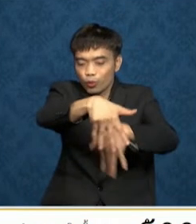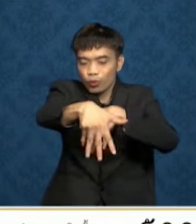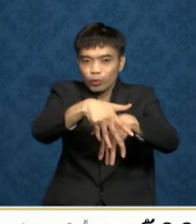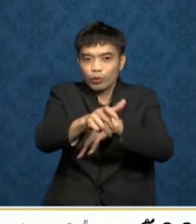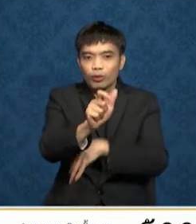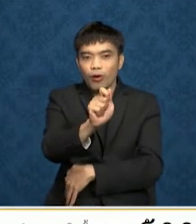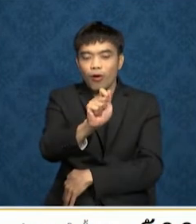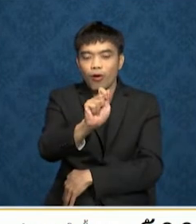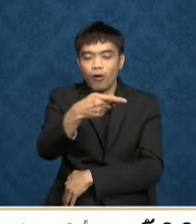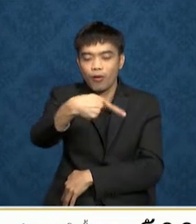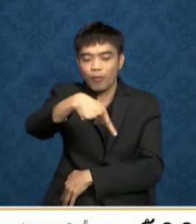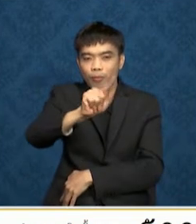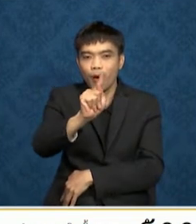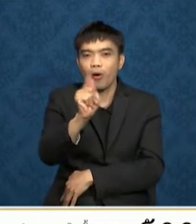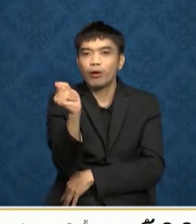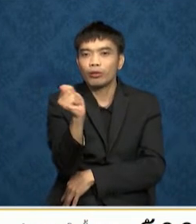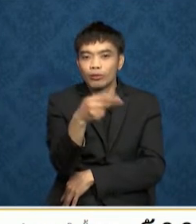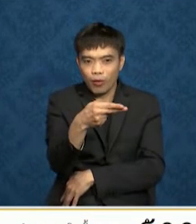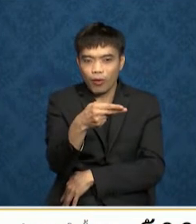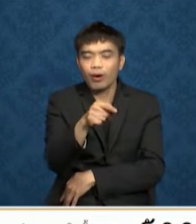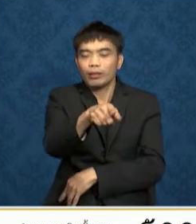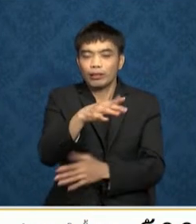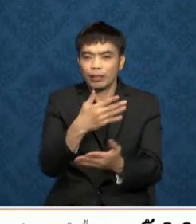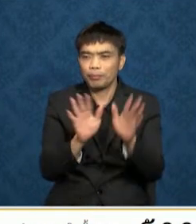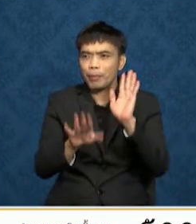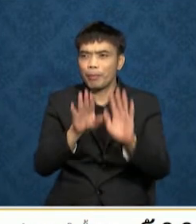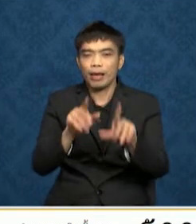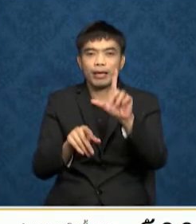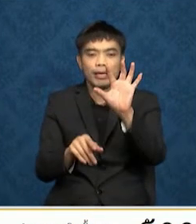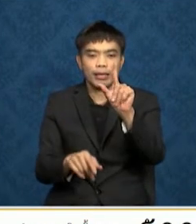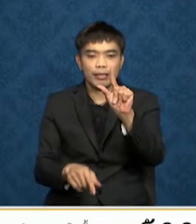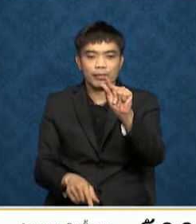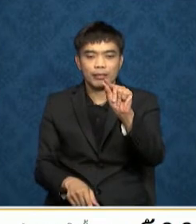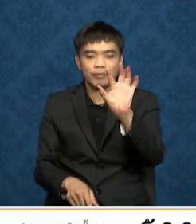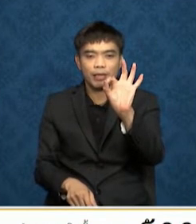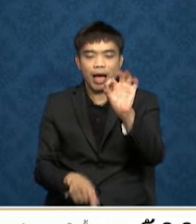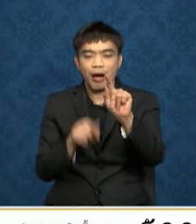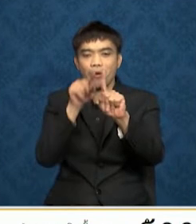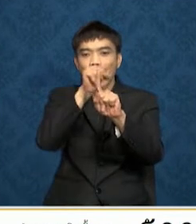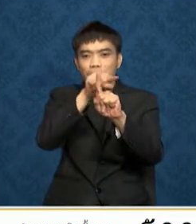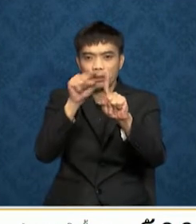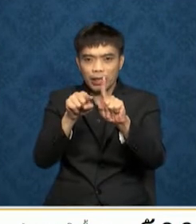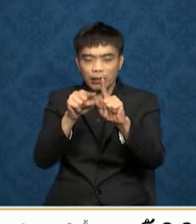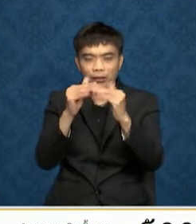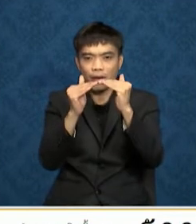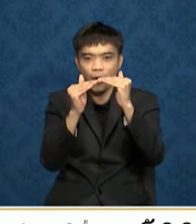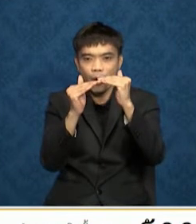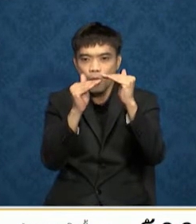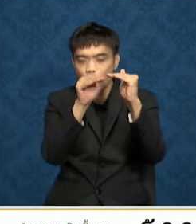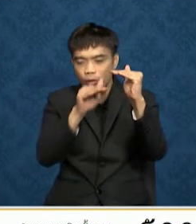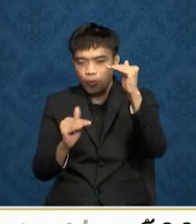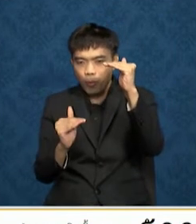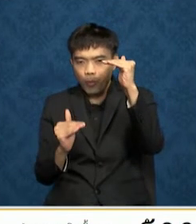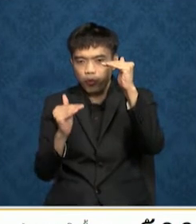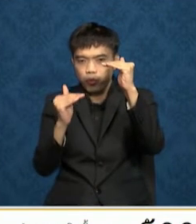นี้เดินทางมาอยู่ที่ 29.1 perของปีประมาณปี 68นะครับสูงสุดแล้วครับ